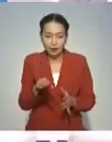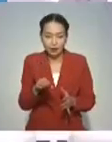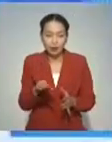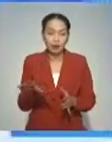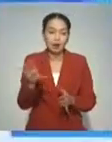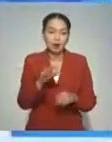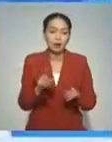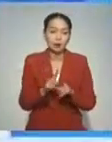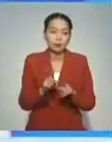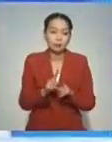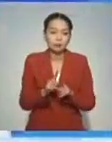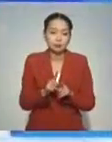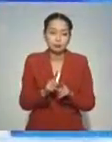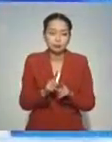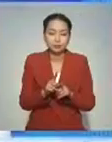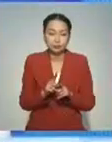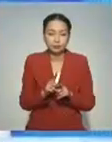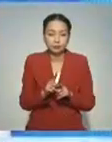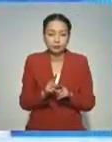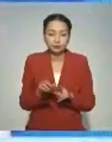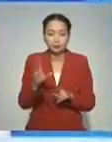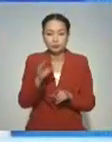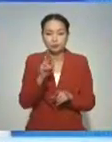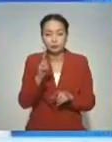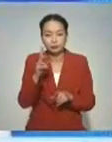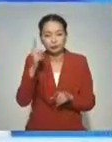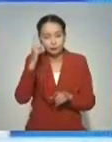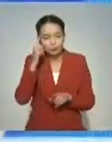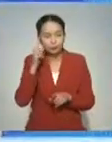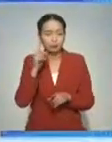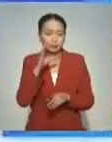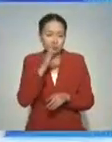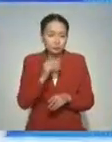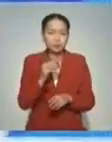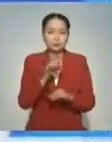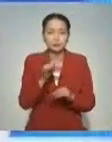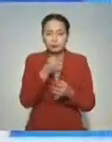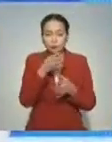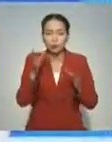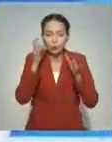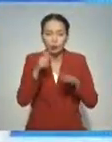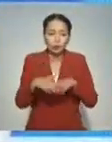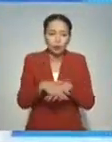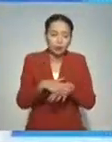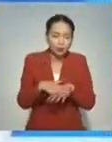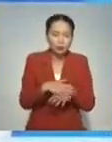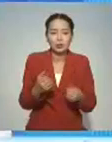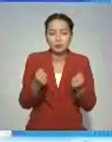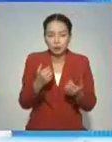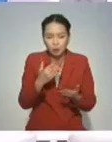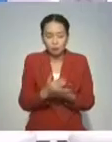бойынша балиғатқа толған, ақыл есі дұрыс әрбір мұсылманға Рамазан айында ораза